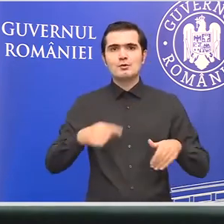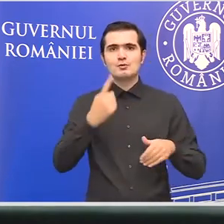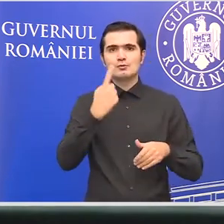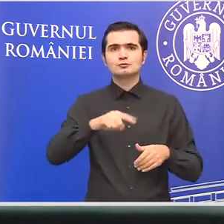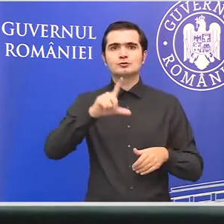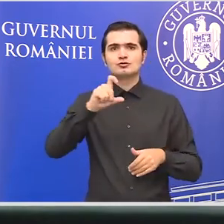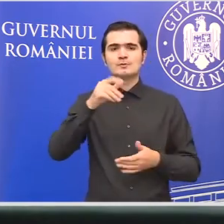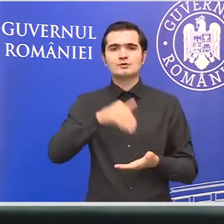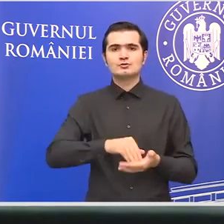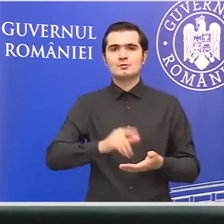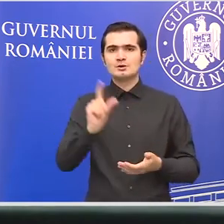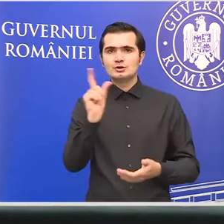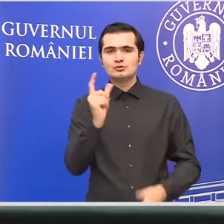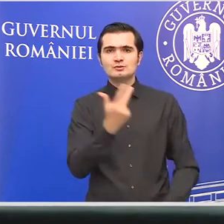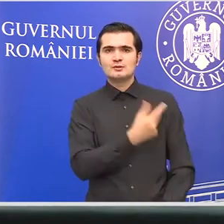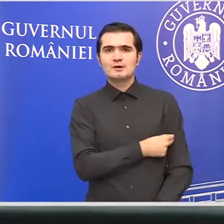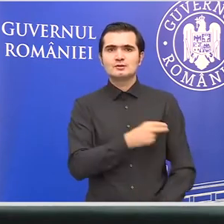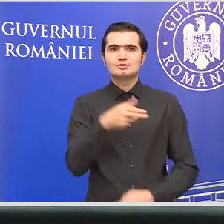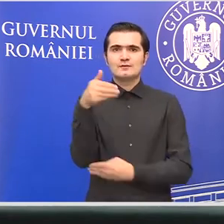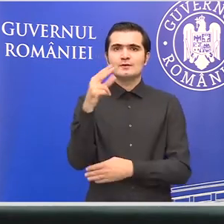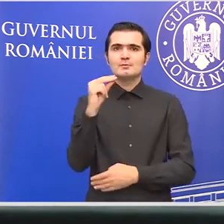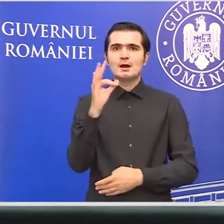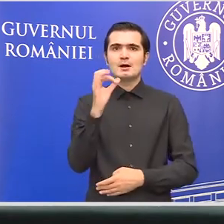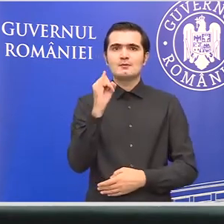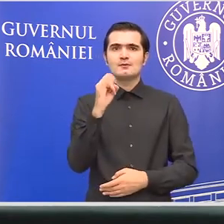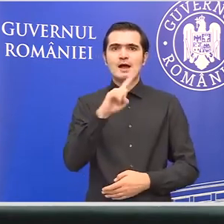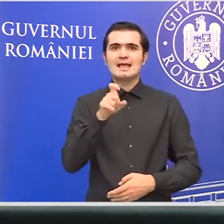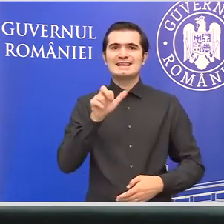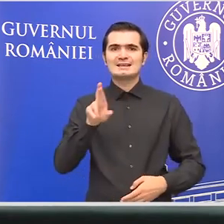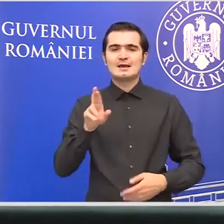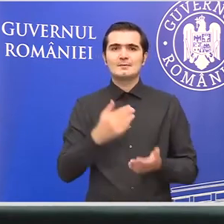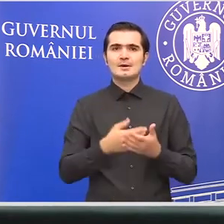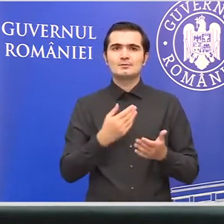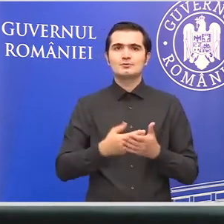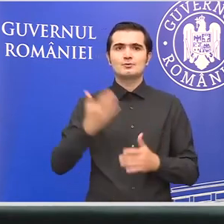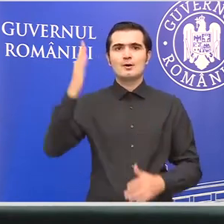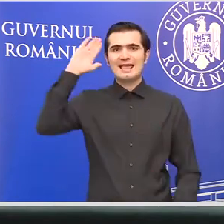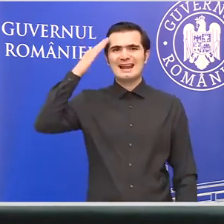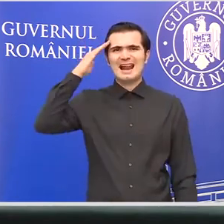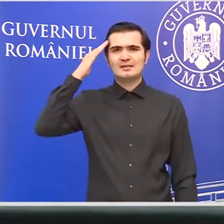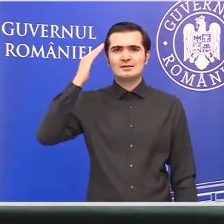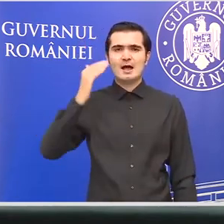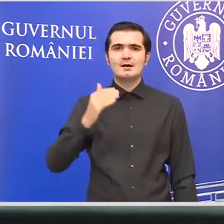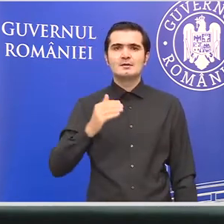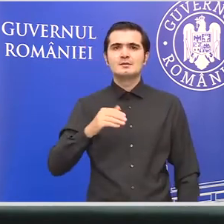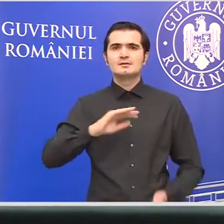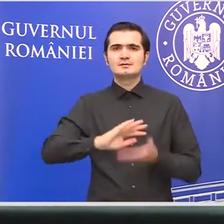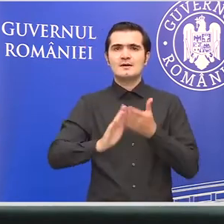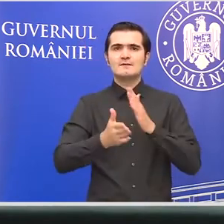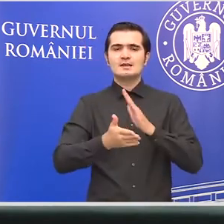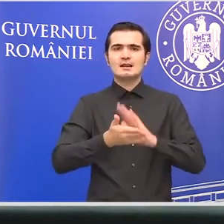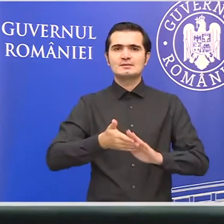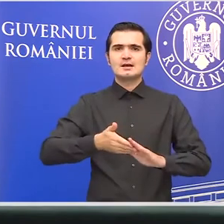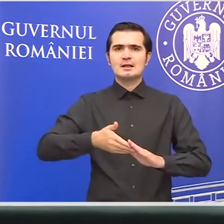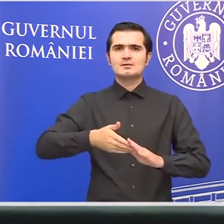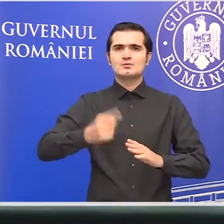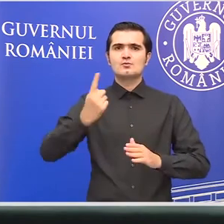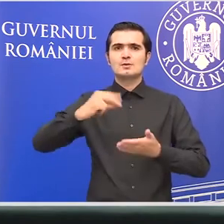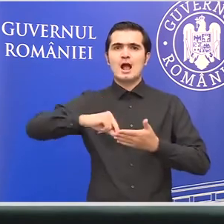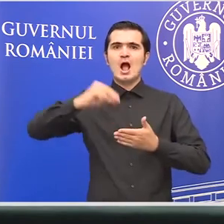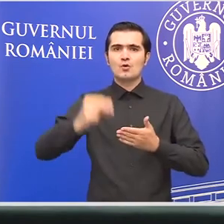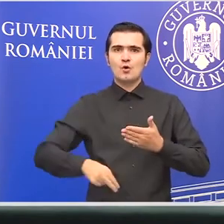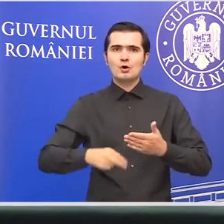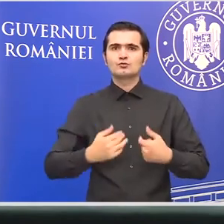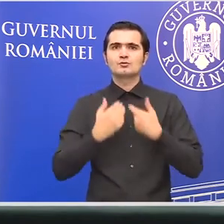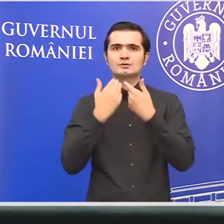1.170.000 de doze de vaccin Pfizer. Pentru Irlanda s-a finalizat acest acord prin care vom